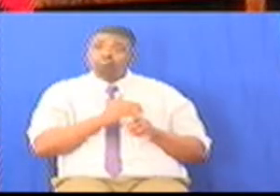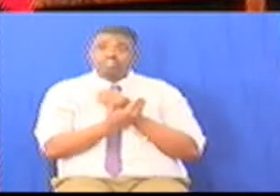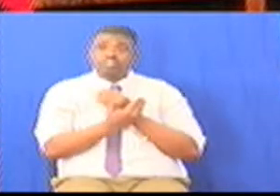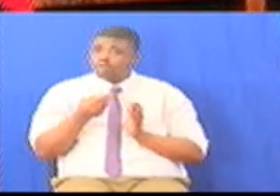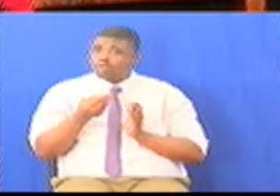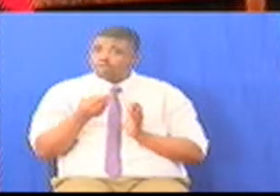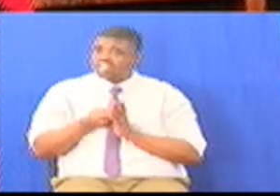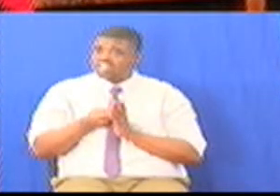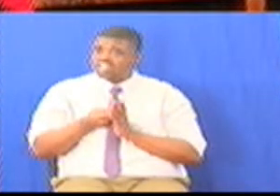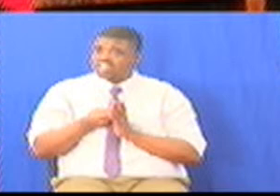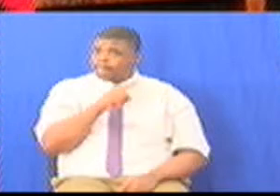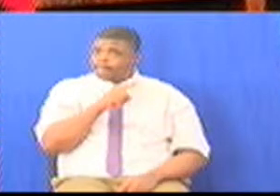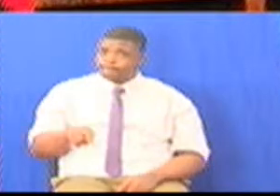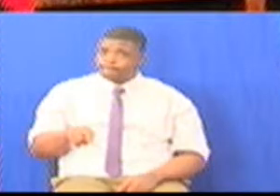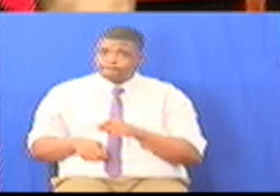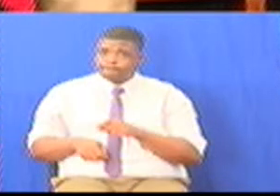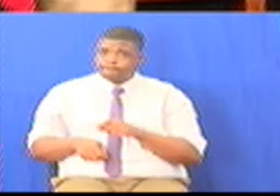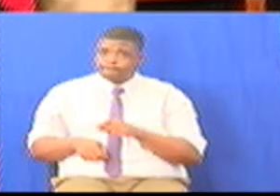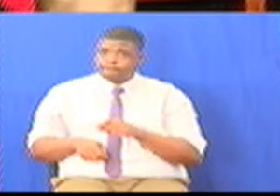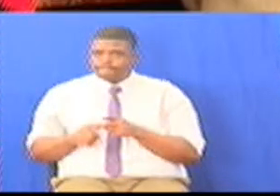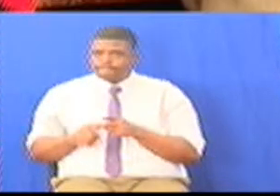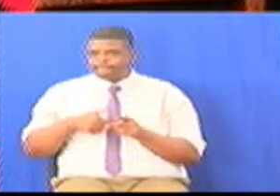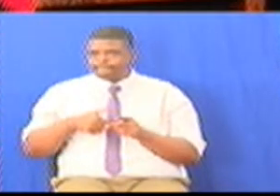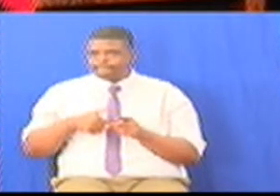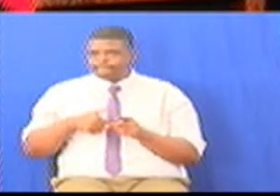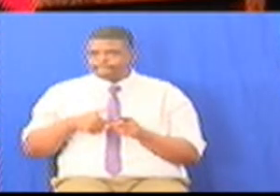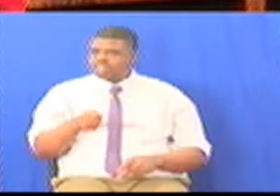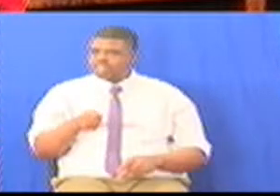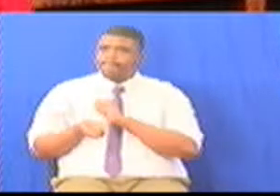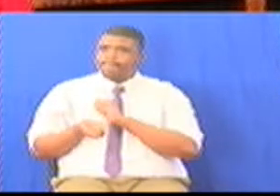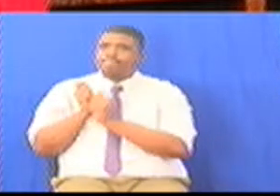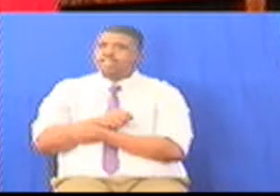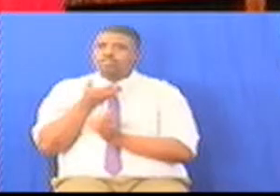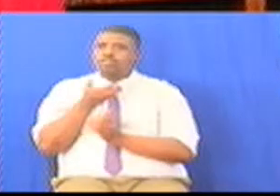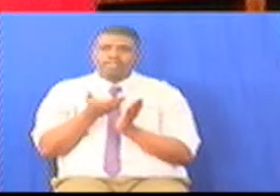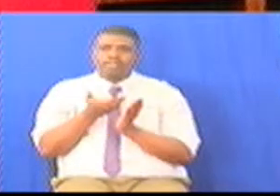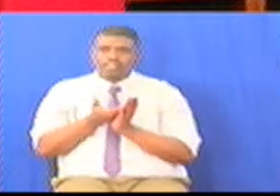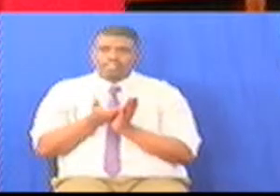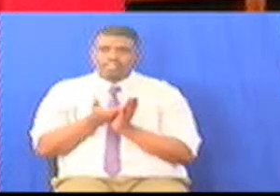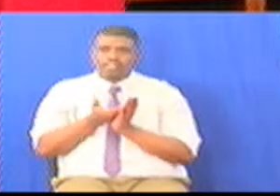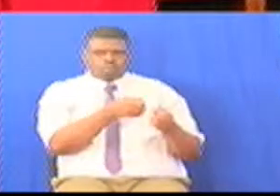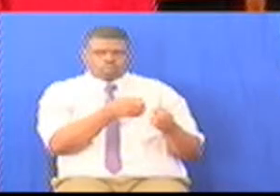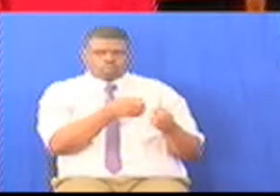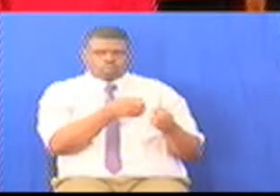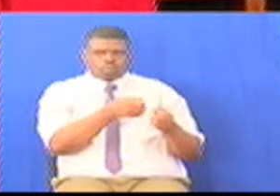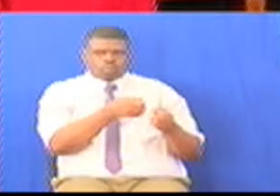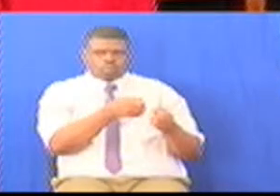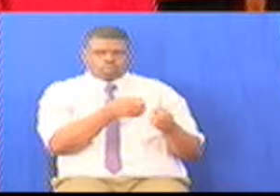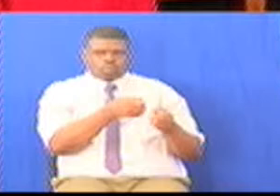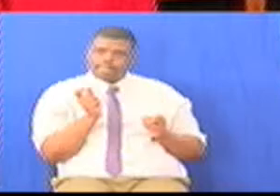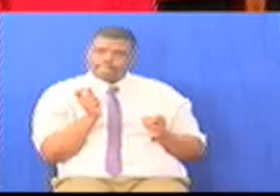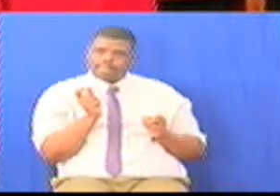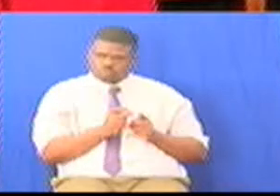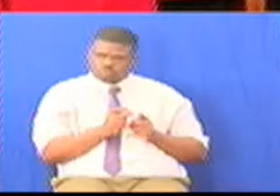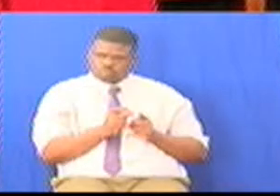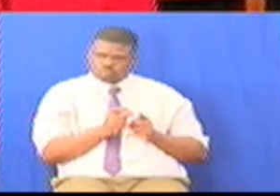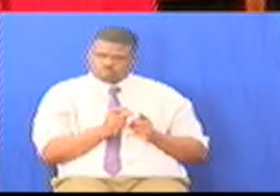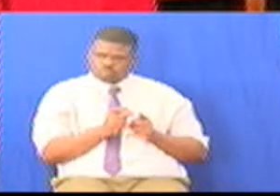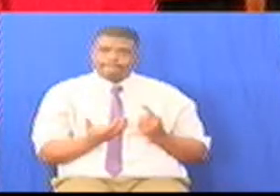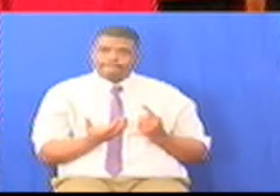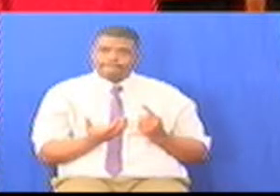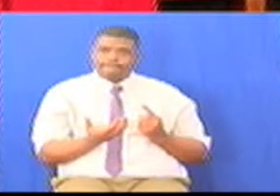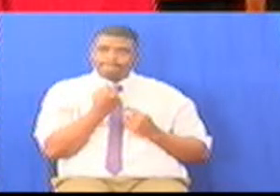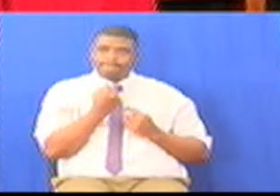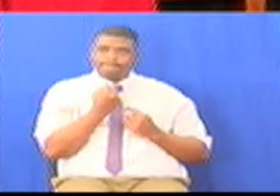sura ya 423, Mheshimiwa Spika, mabadiliko yanayopendekezwa yanatoa tafsiri ya maneno beneficial owner